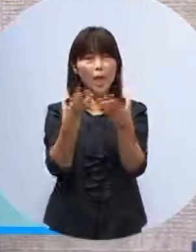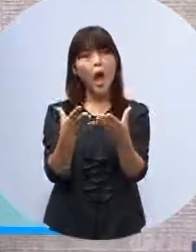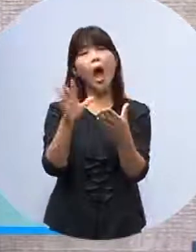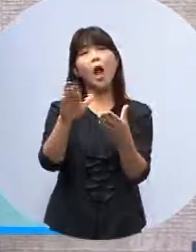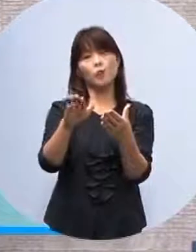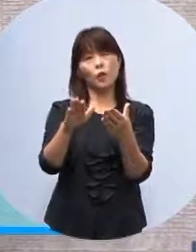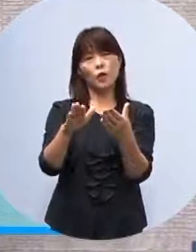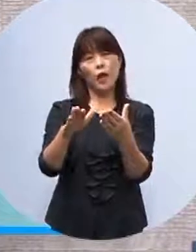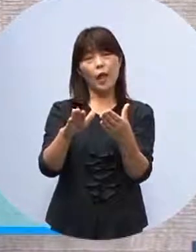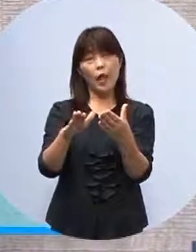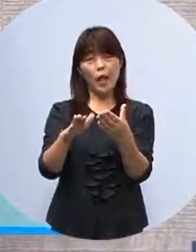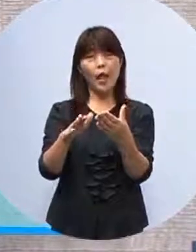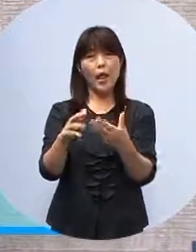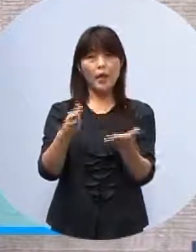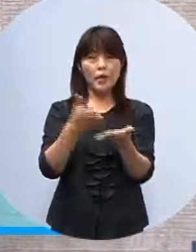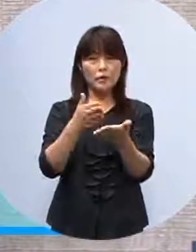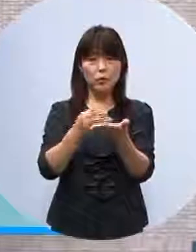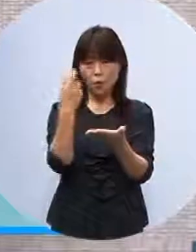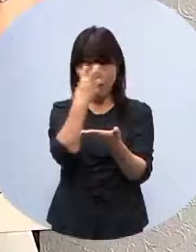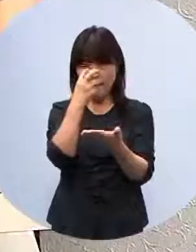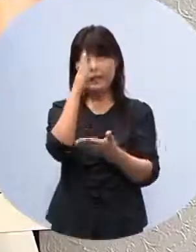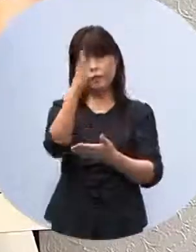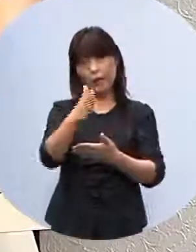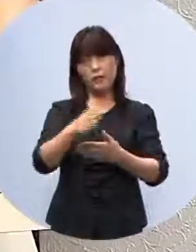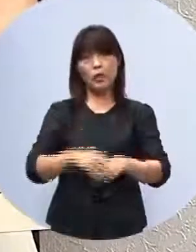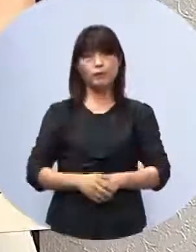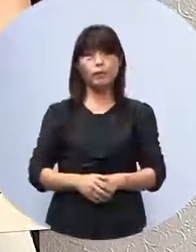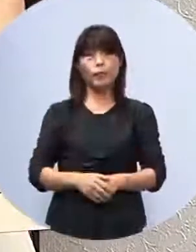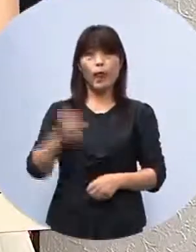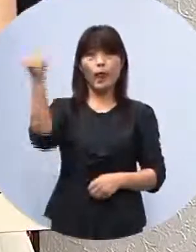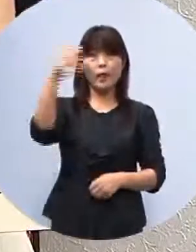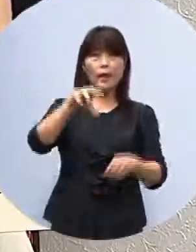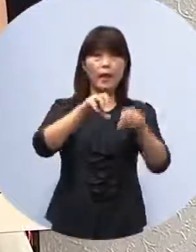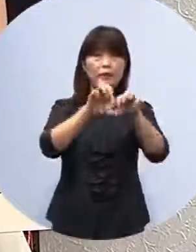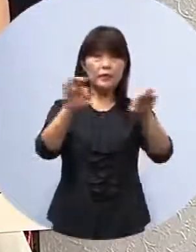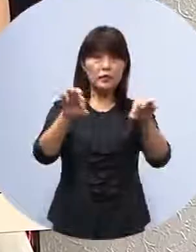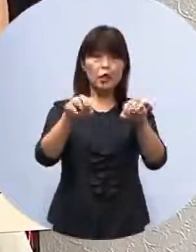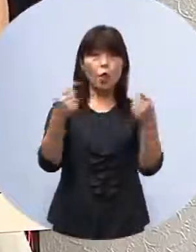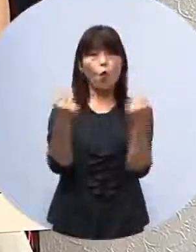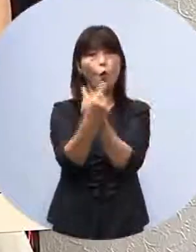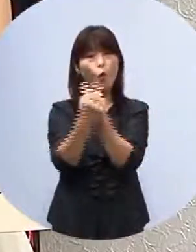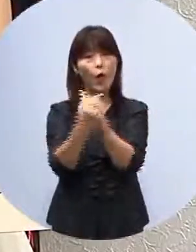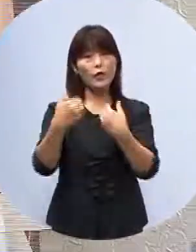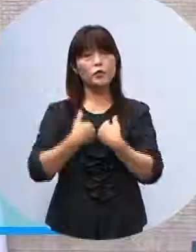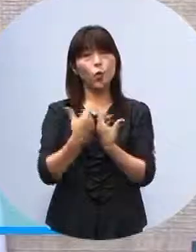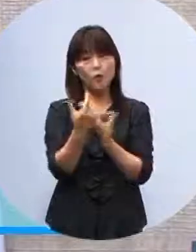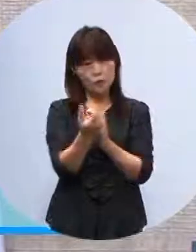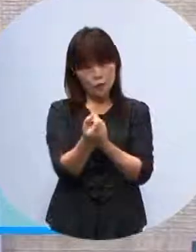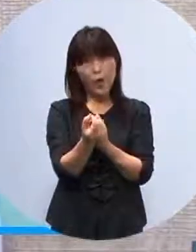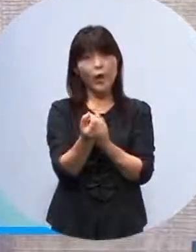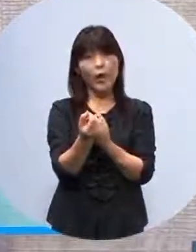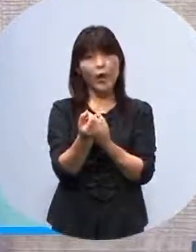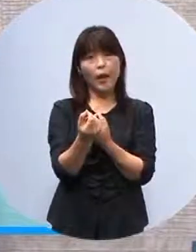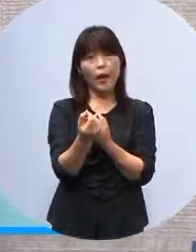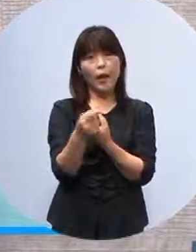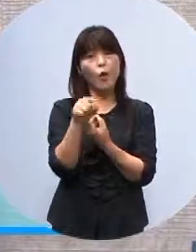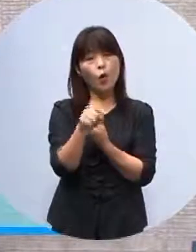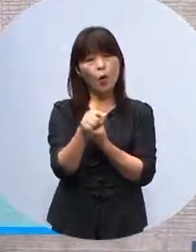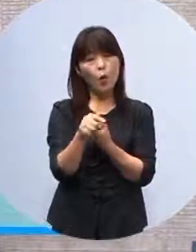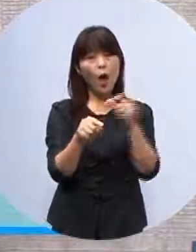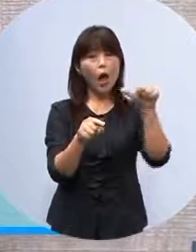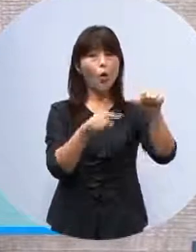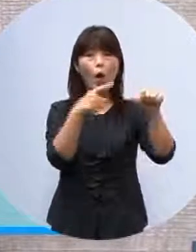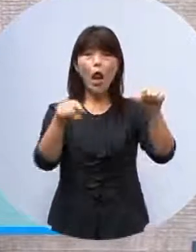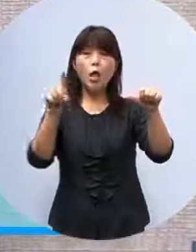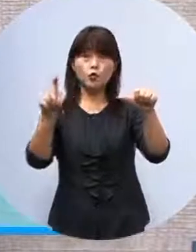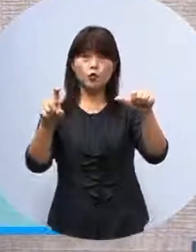、取扱説明書をご確認ください。 はい、電池交換が必要なんですね。 はい、電池の寿命はおよそ